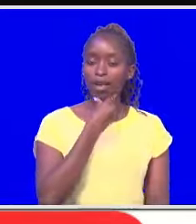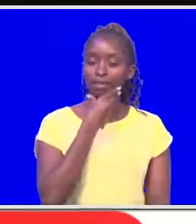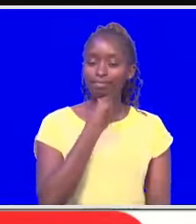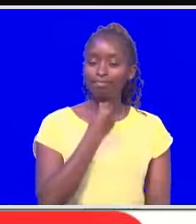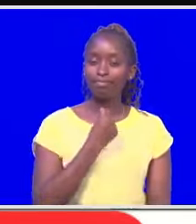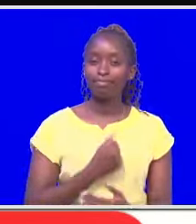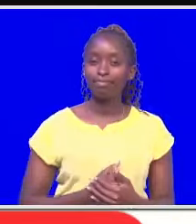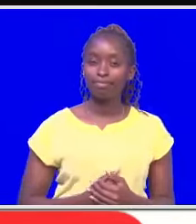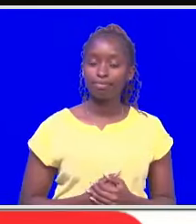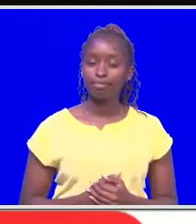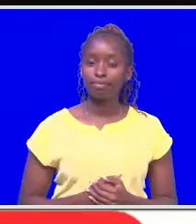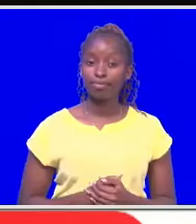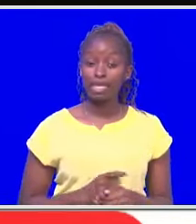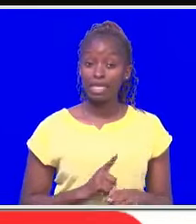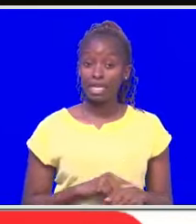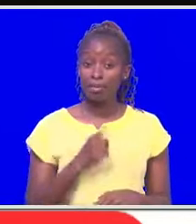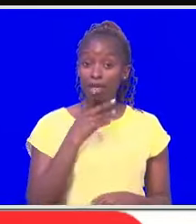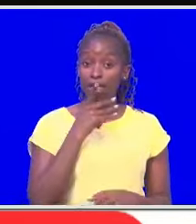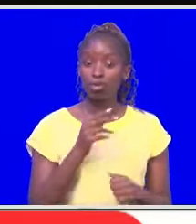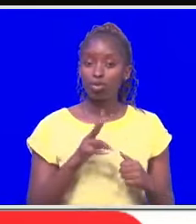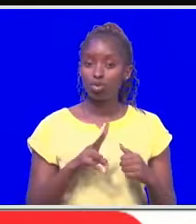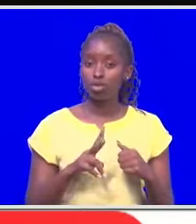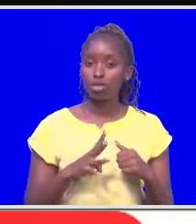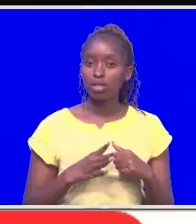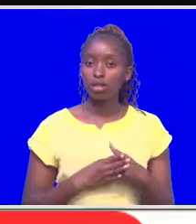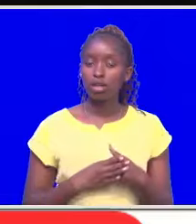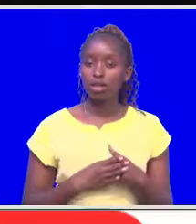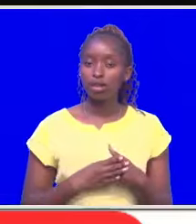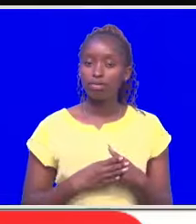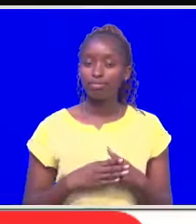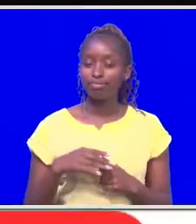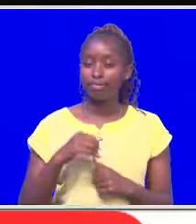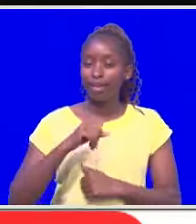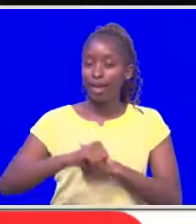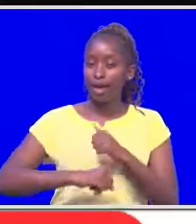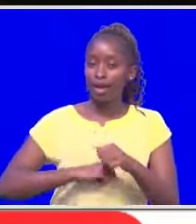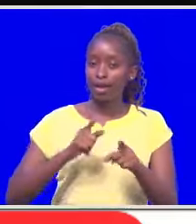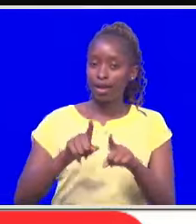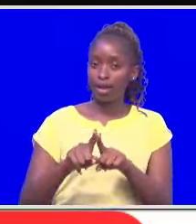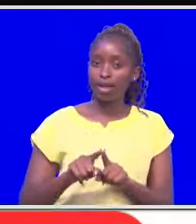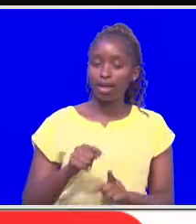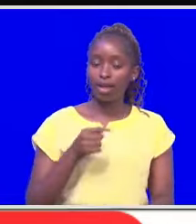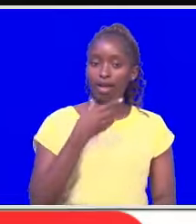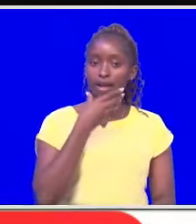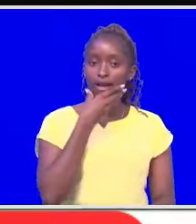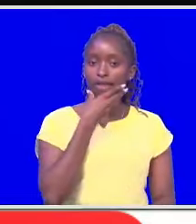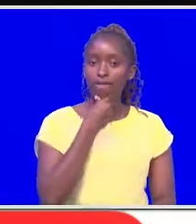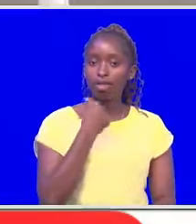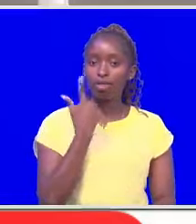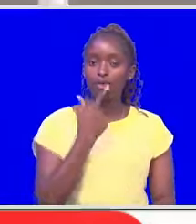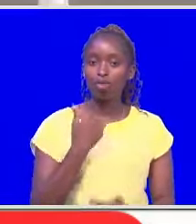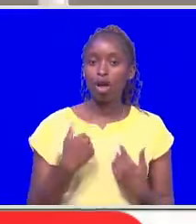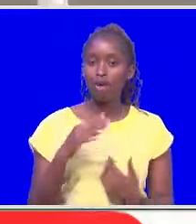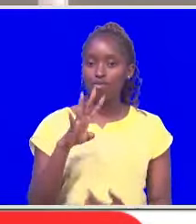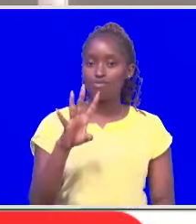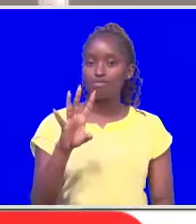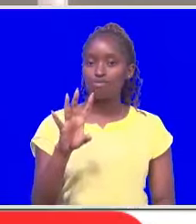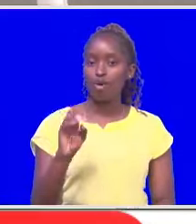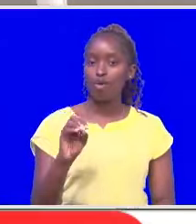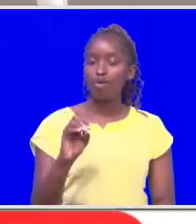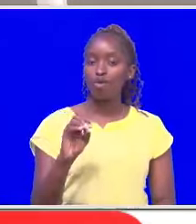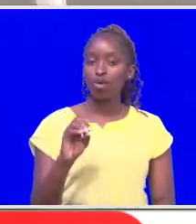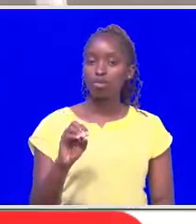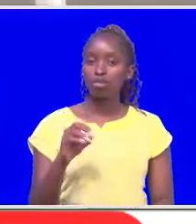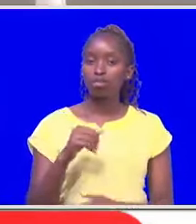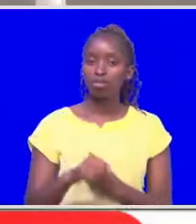At 29, he acted like a father of 40 years. Sajenti Rose Nyawera